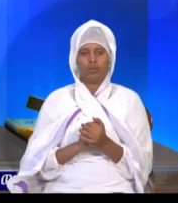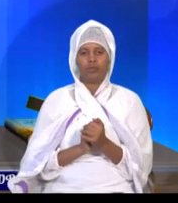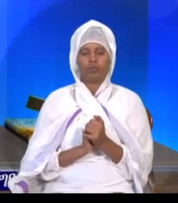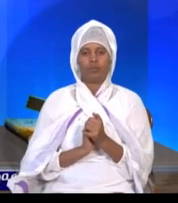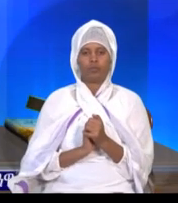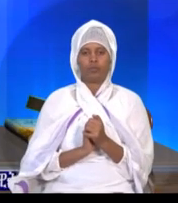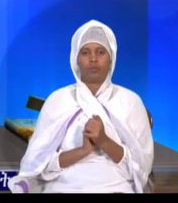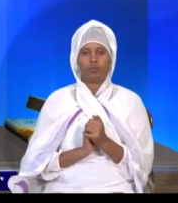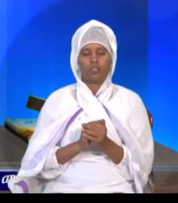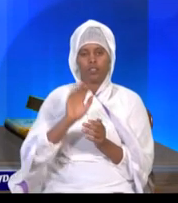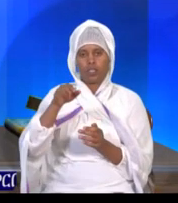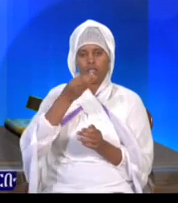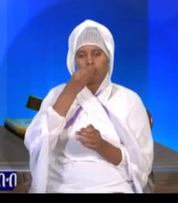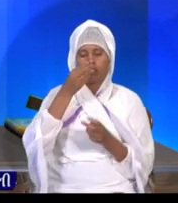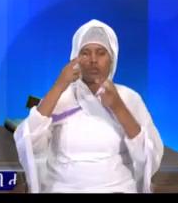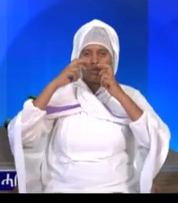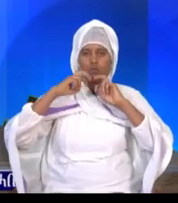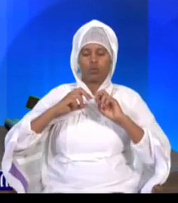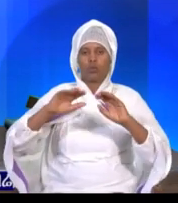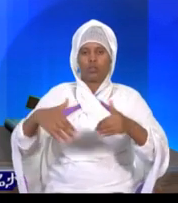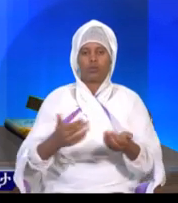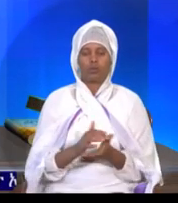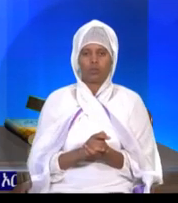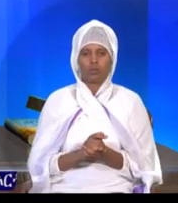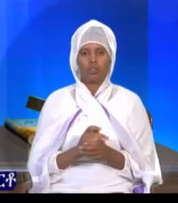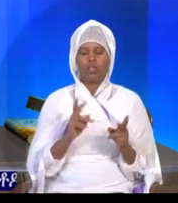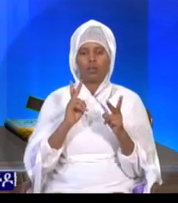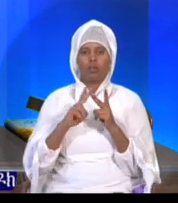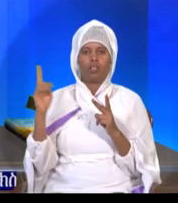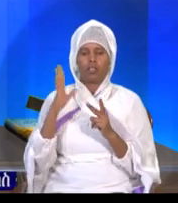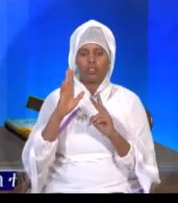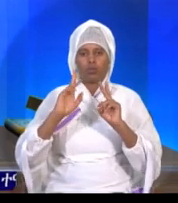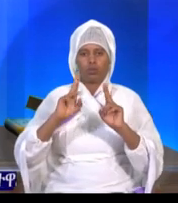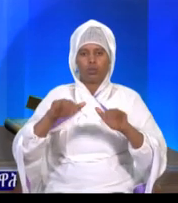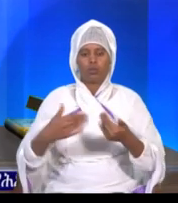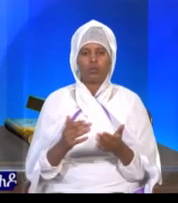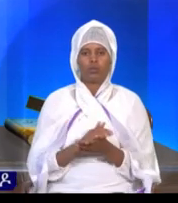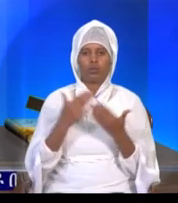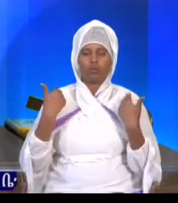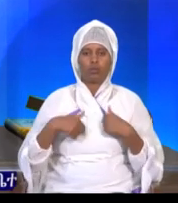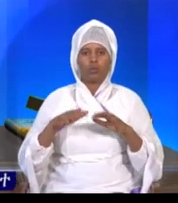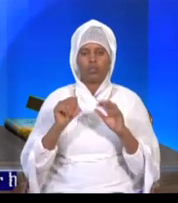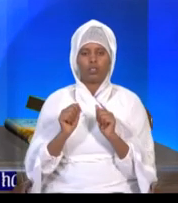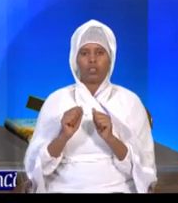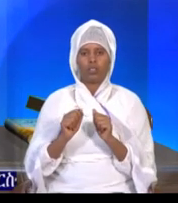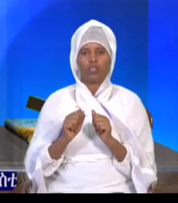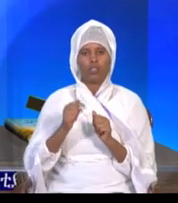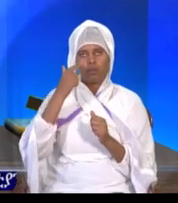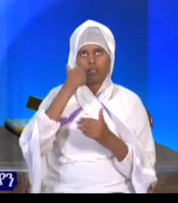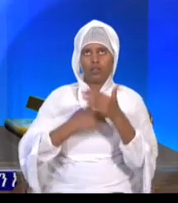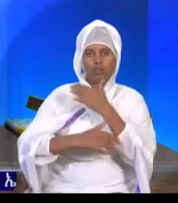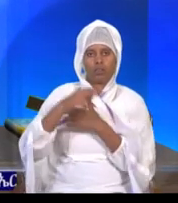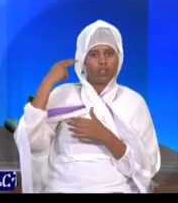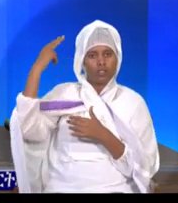እብሎይ ንዓብላ ኢሉ ቅዱስ ቁርባን ሃቦ ኣብ ካልኣይ ግዜ ድማ ከምኡ ሂቡ ክትመውት ኢኻ ኣብ